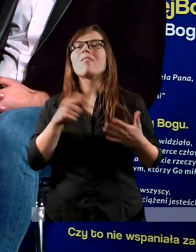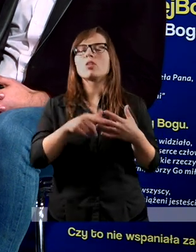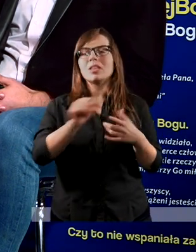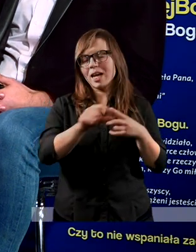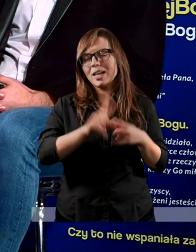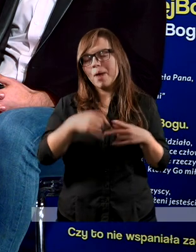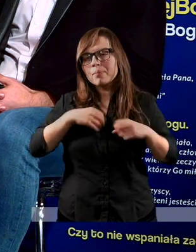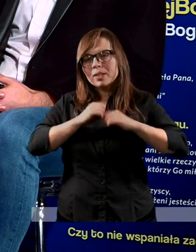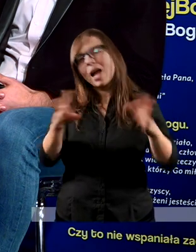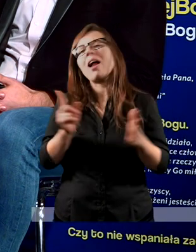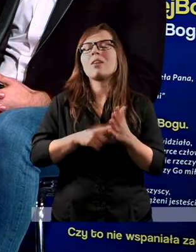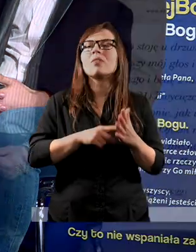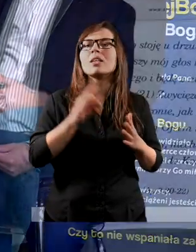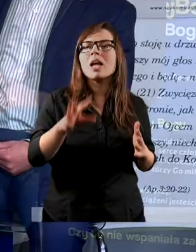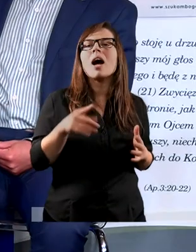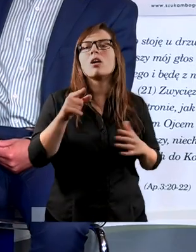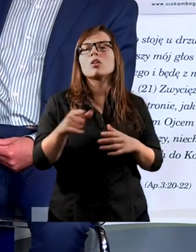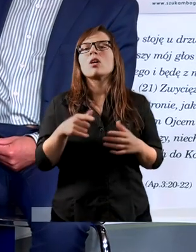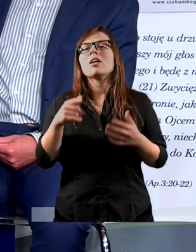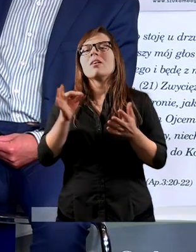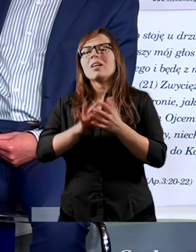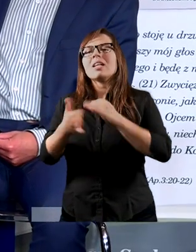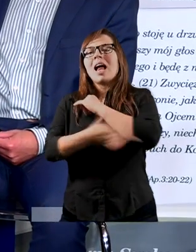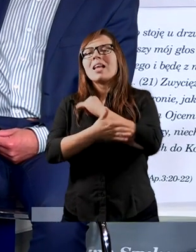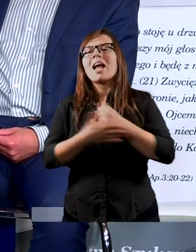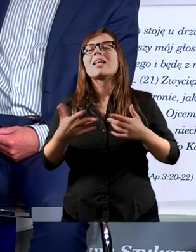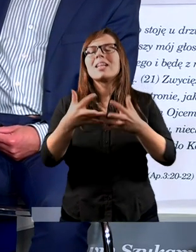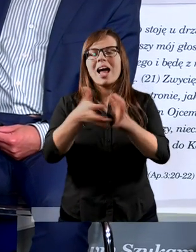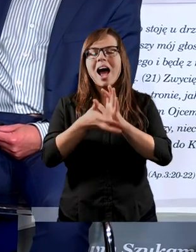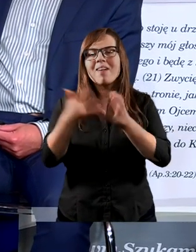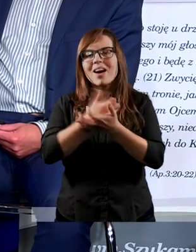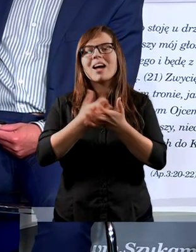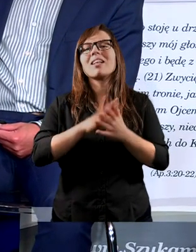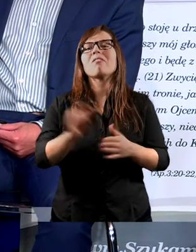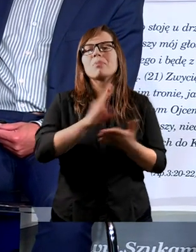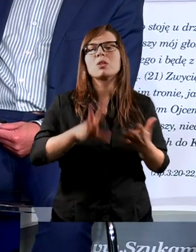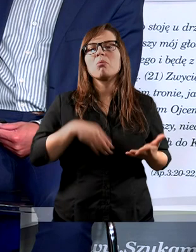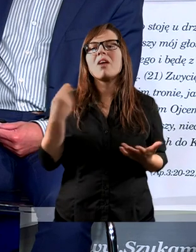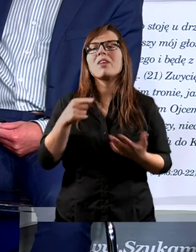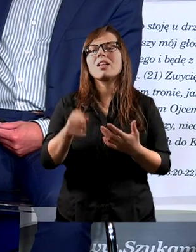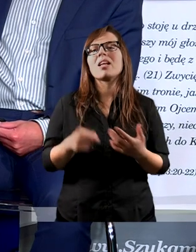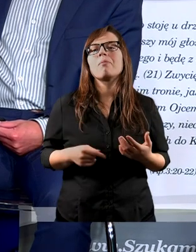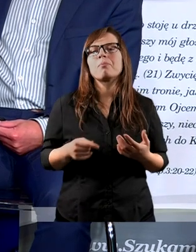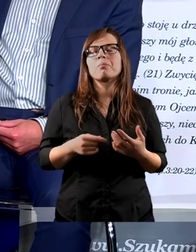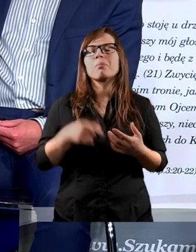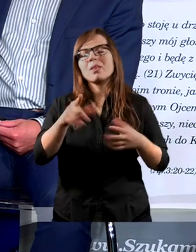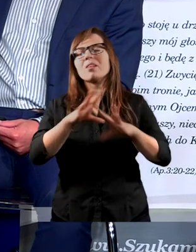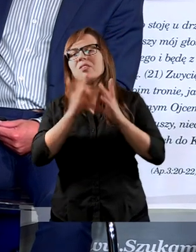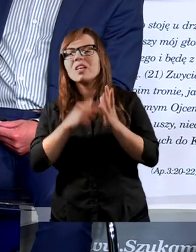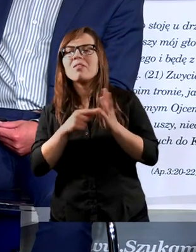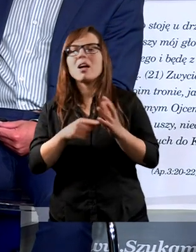jest dość jasny. No właśnie, ciężko jest poruszać zasady zawarte i rady w Piśmie Świętym, pomijając te takie